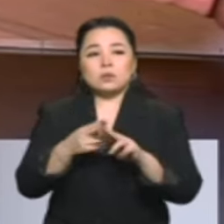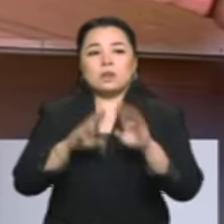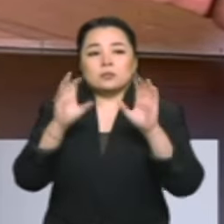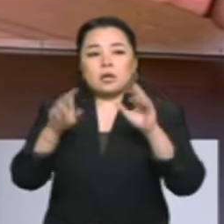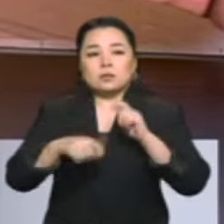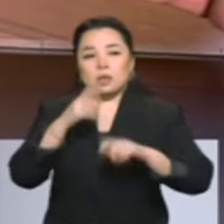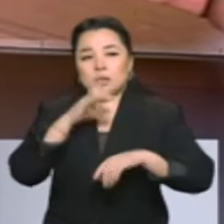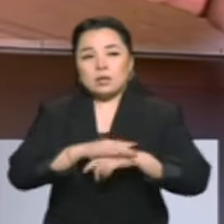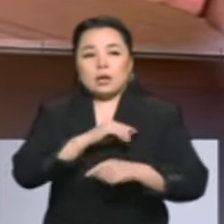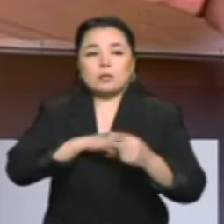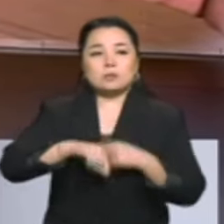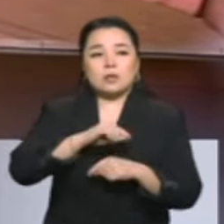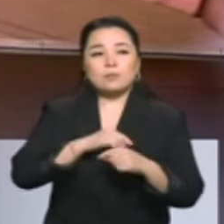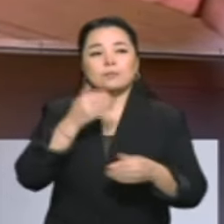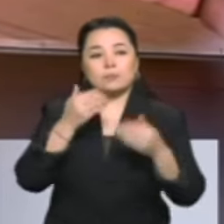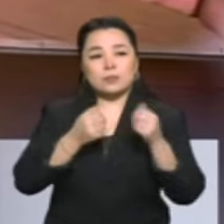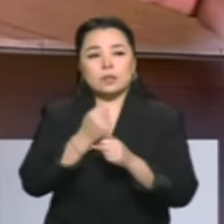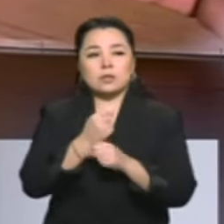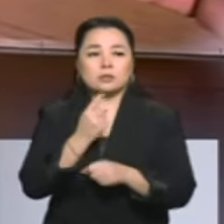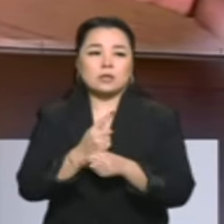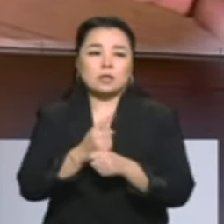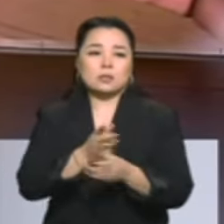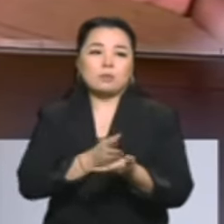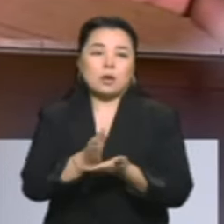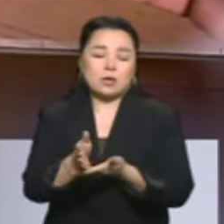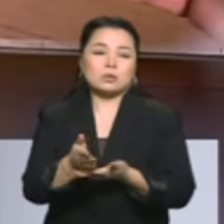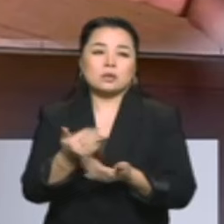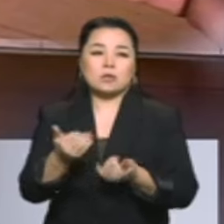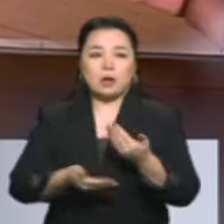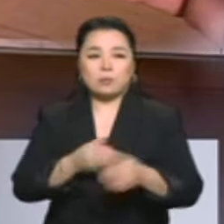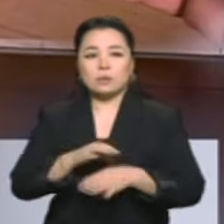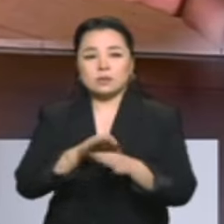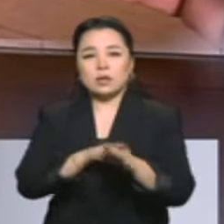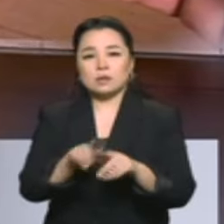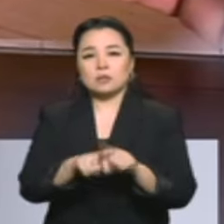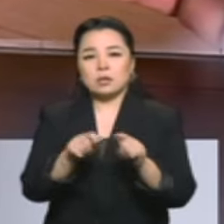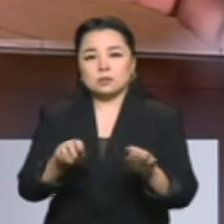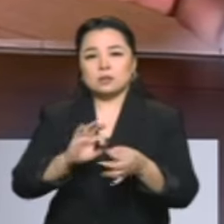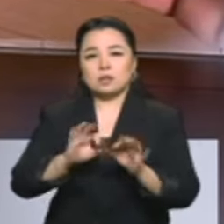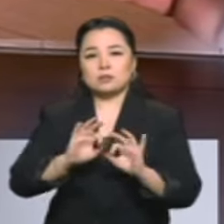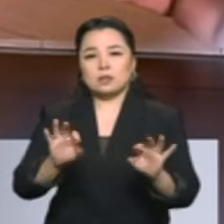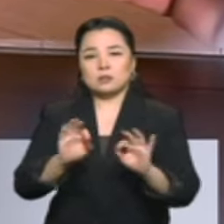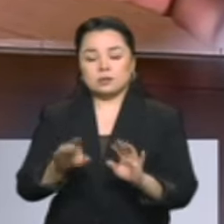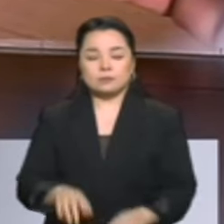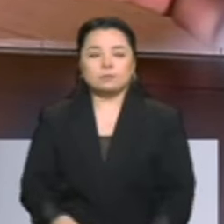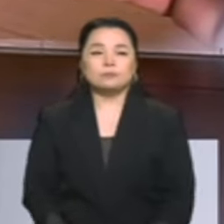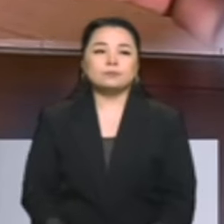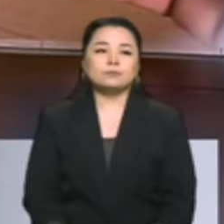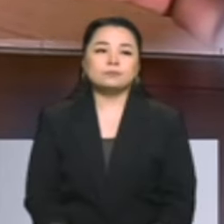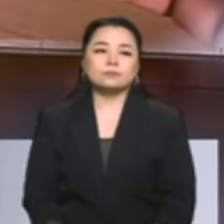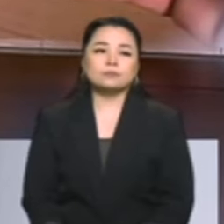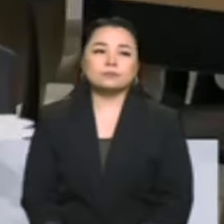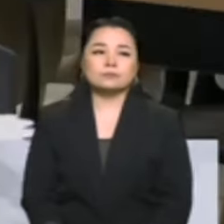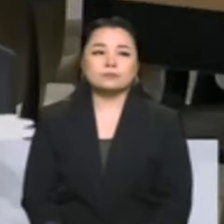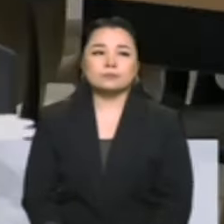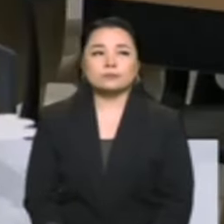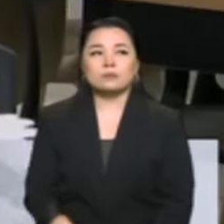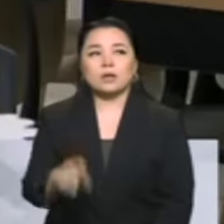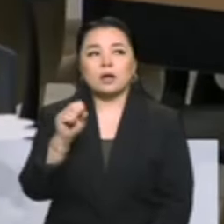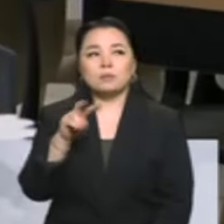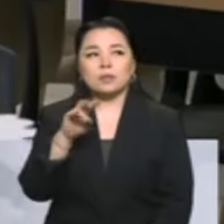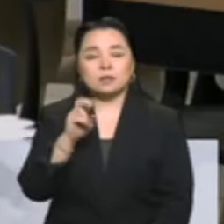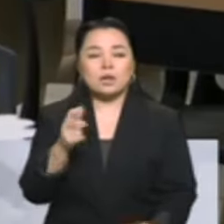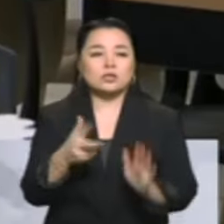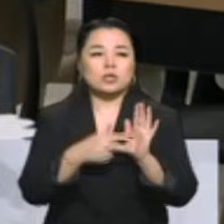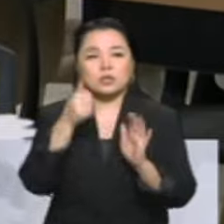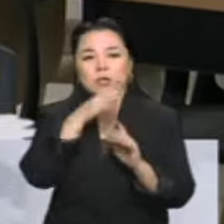заңсыз кәсіпкерлікті көлеңкеден шығаруға бағытталған қадам деп отыр. Аида Ахметбек рет-ретімен. Альбина Ниязбек